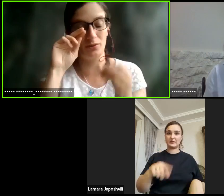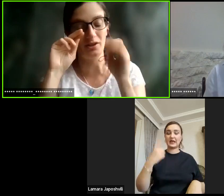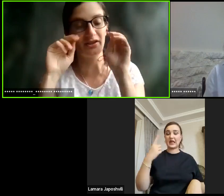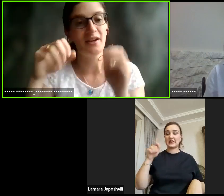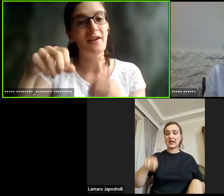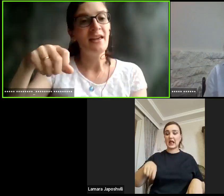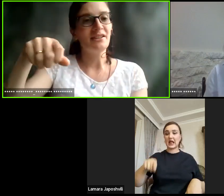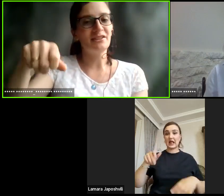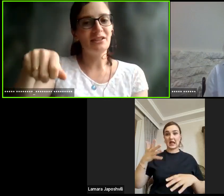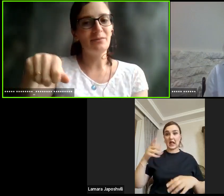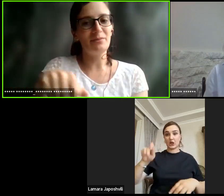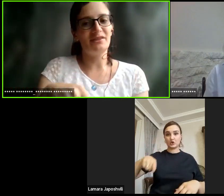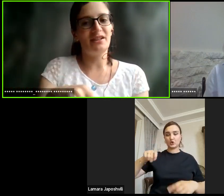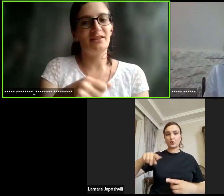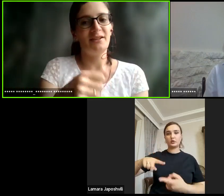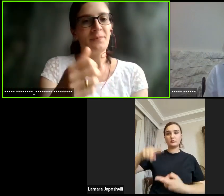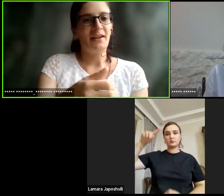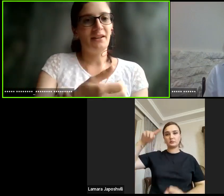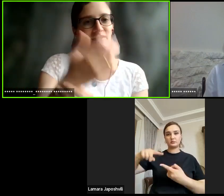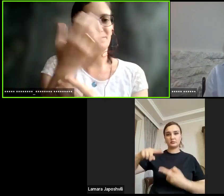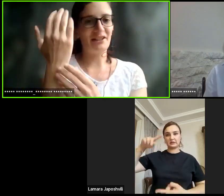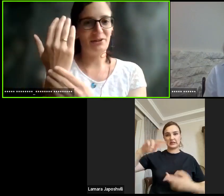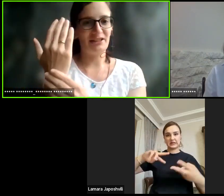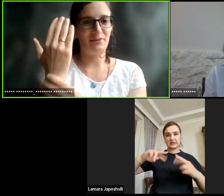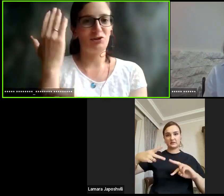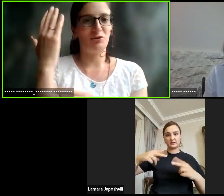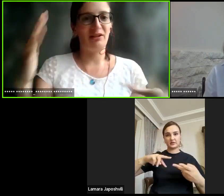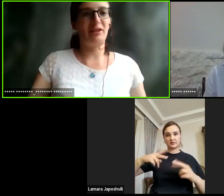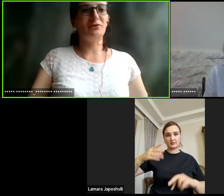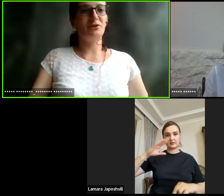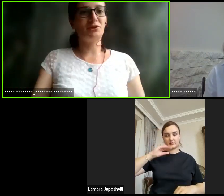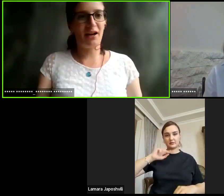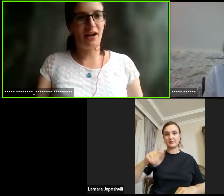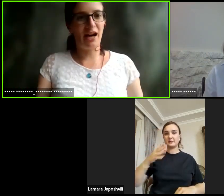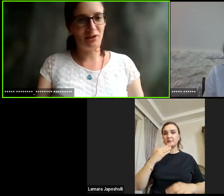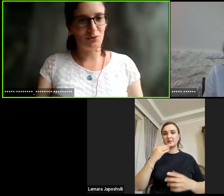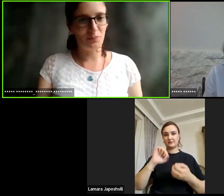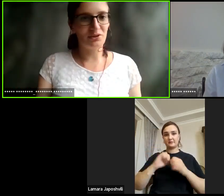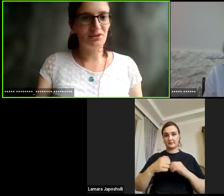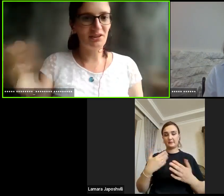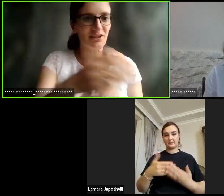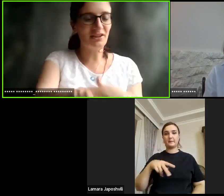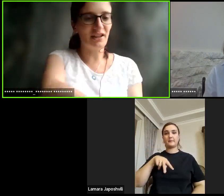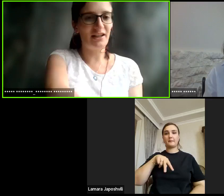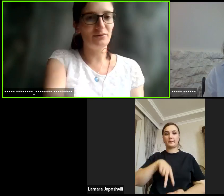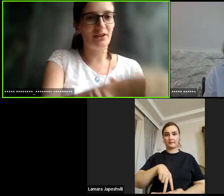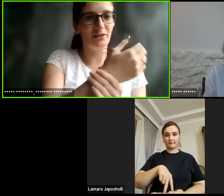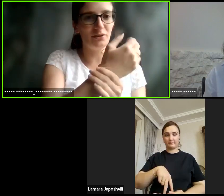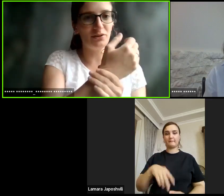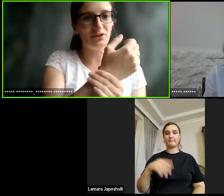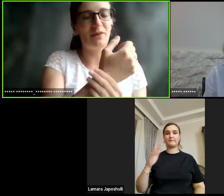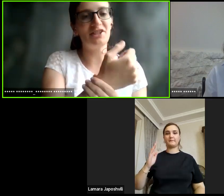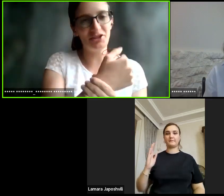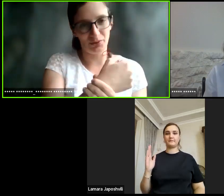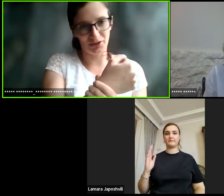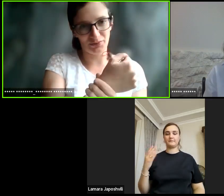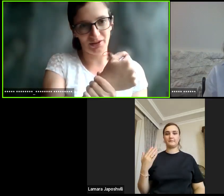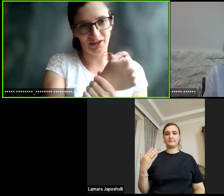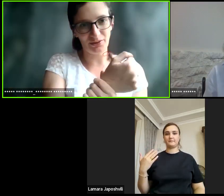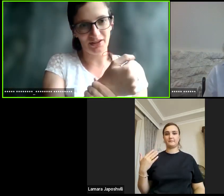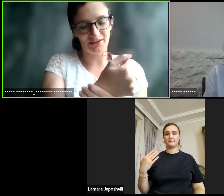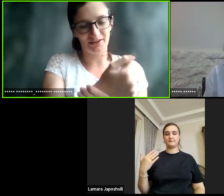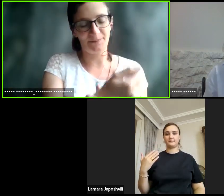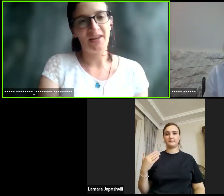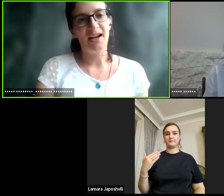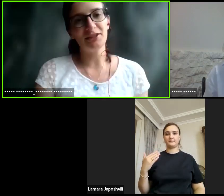ხელჯოხის შემთხვევაში. შესაბამისად, აი ეს მარტივ დასამახსოვრებელია. ამართულ პოზიციაში ხელი უნდა იყოს მაჯის დონეზე